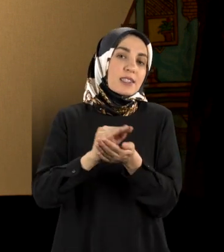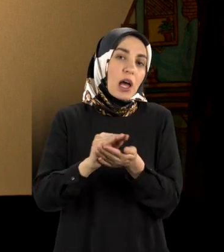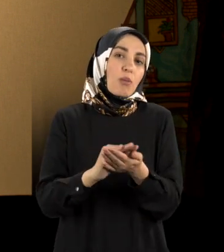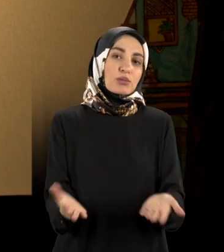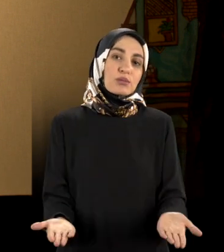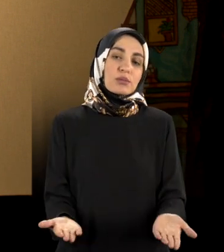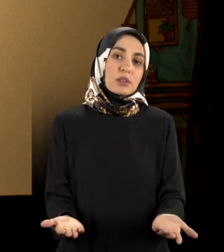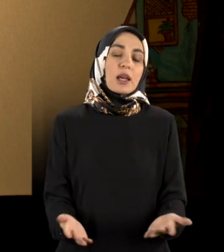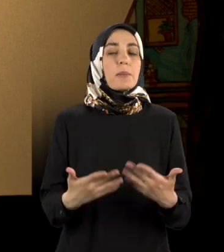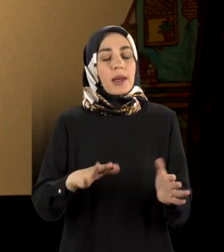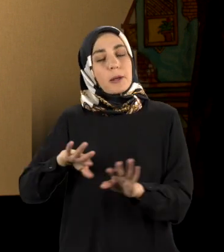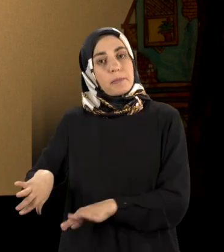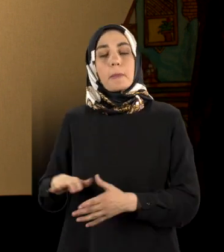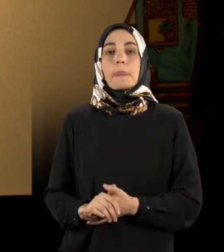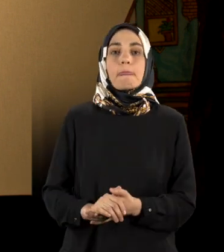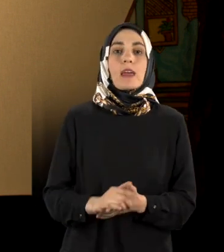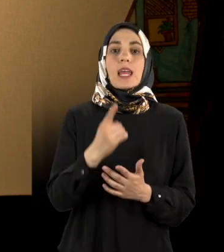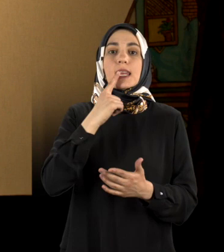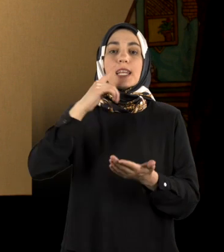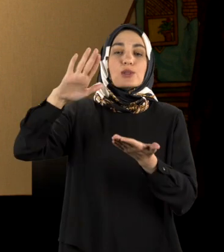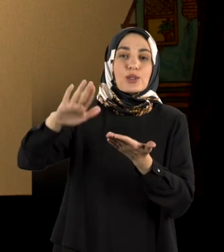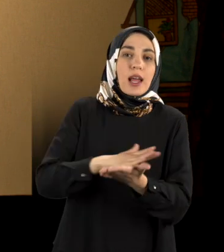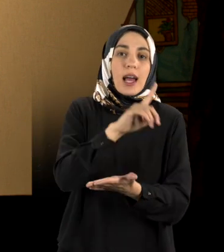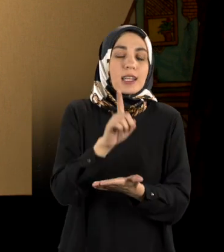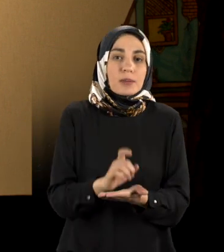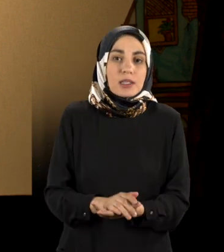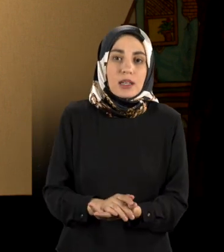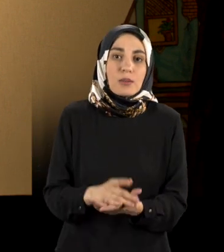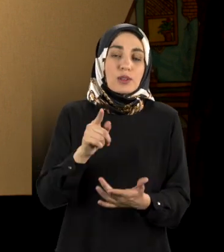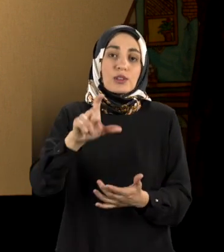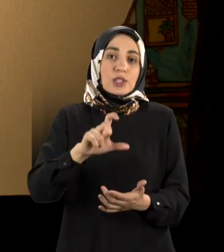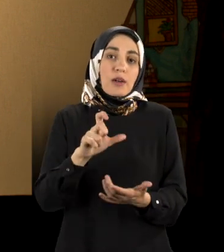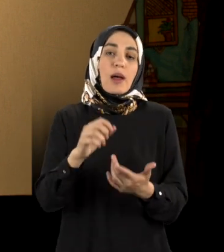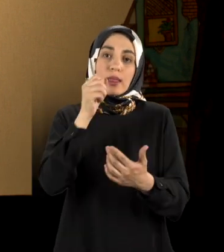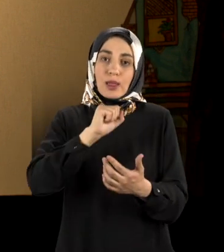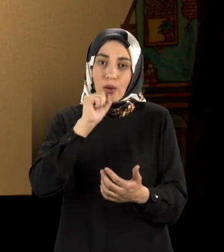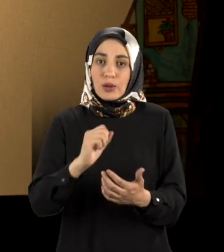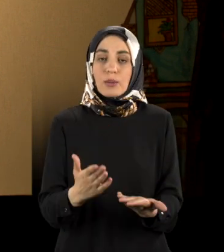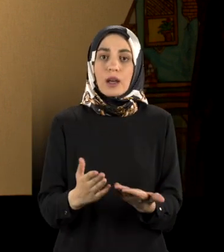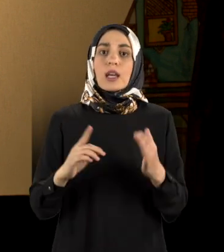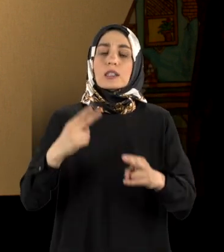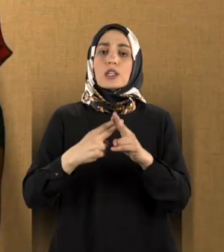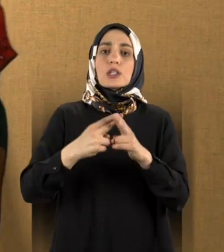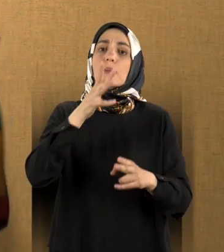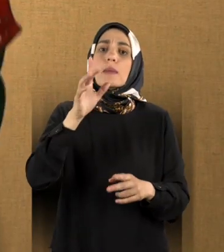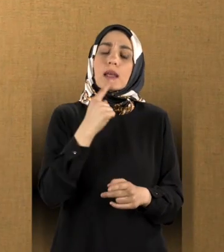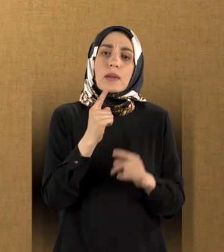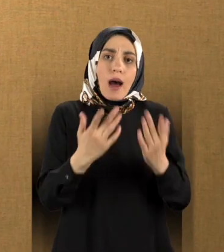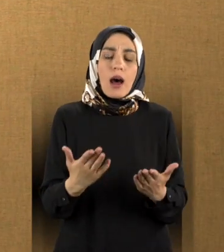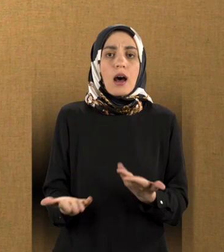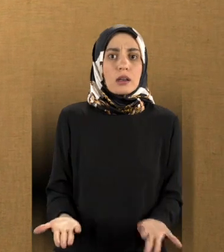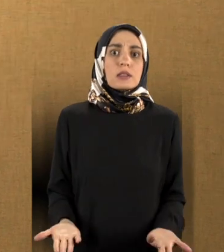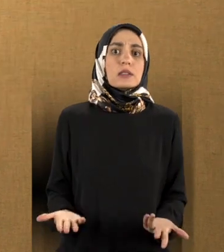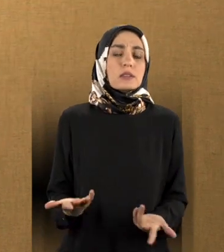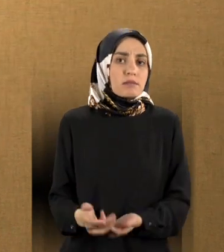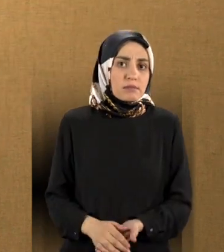sabun Belki de el üstünde kaydırmaca Efendim Bunun cevabı da dondurmaya Ben sana